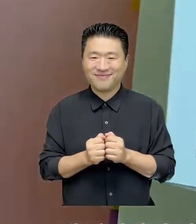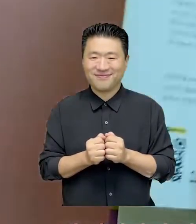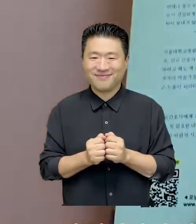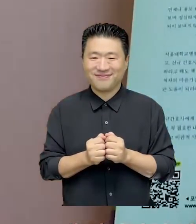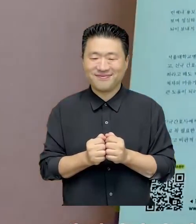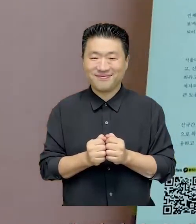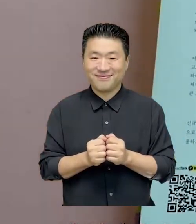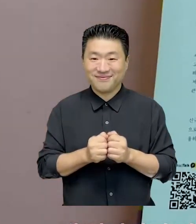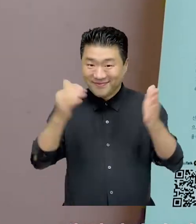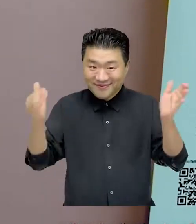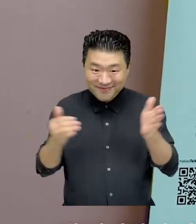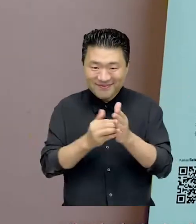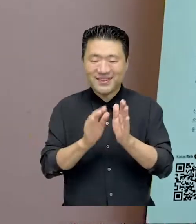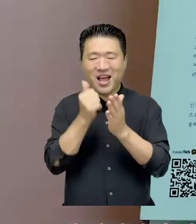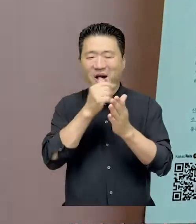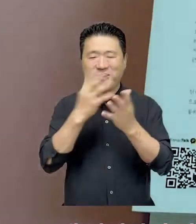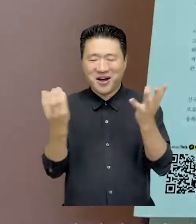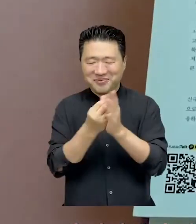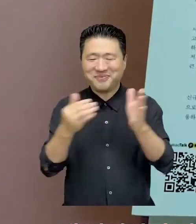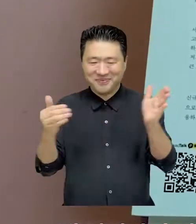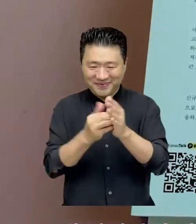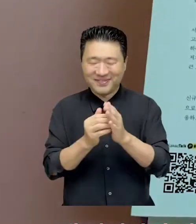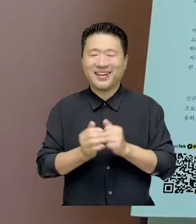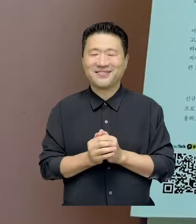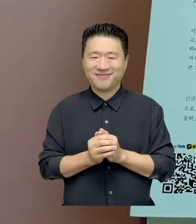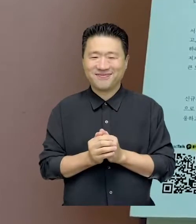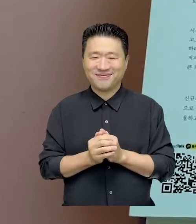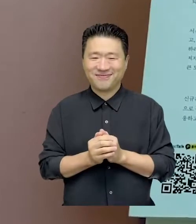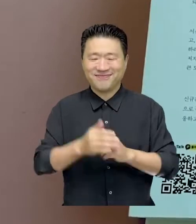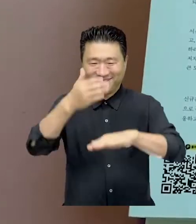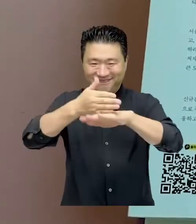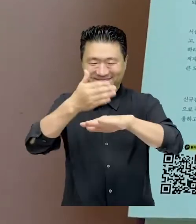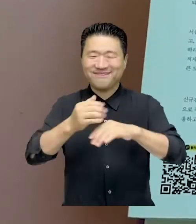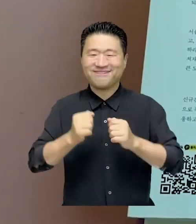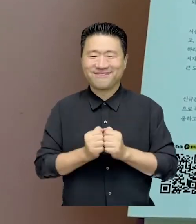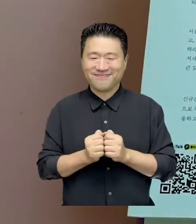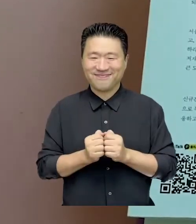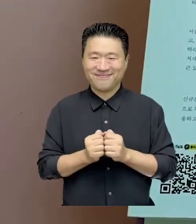네, 여기까지 저의 책 소개를 마치겠습니다. 감사합니다.